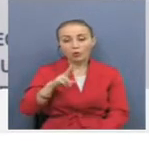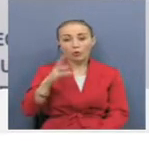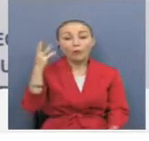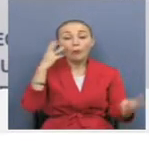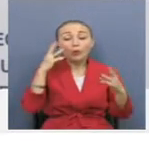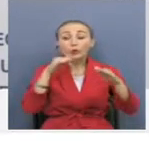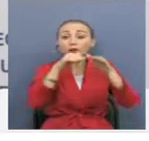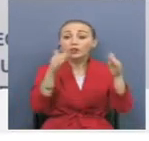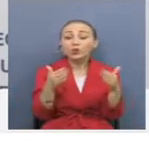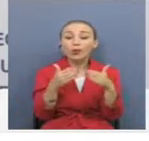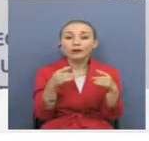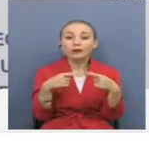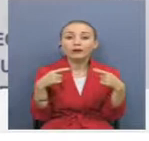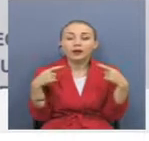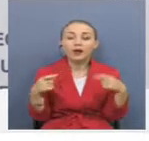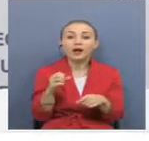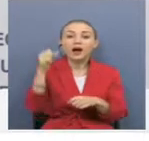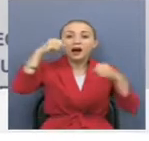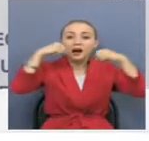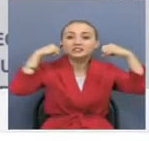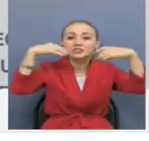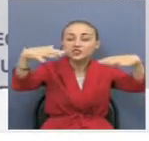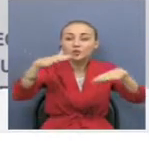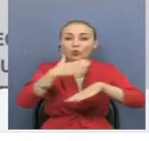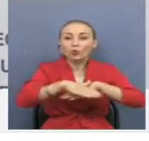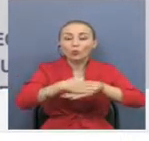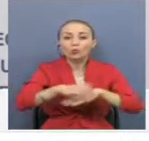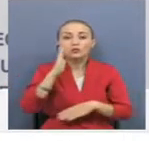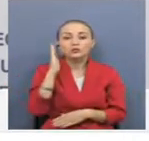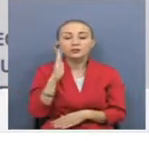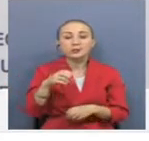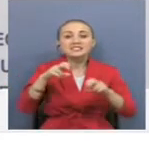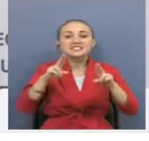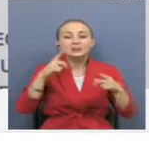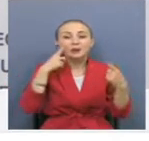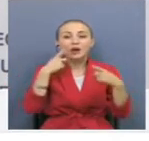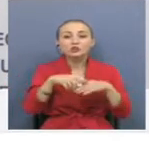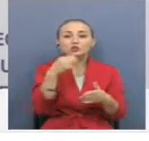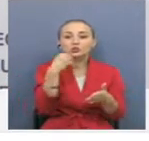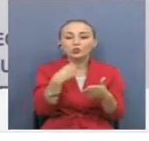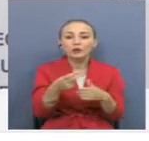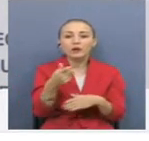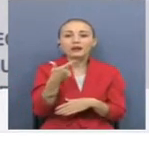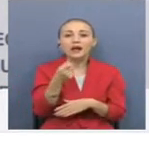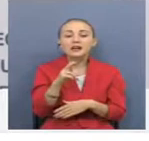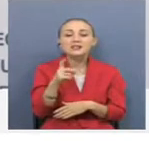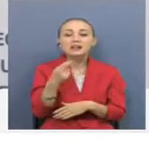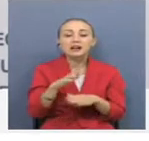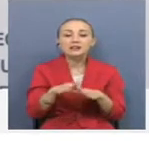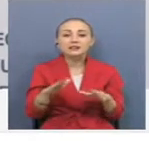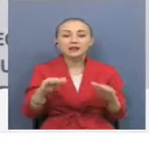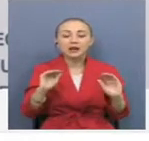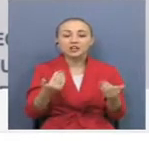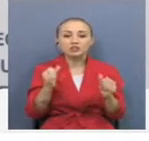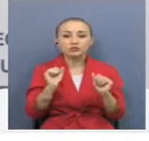мен учаскелік инспекторға көлік табыс етілді. Бұл бастамалар Заречный жауапкершілік шектеулі серіктестігінің басшылығымен жүзеге асырылды. Жыл сайын орта